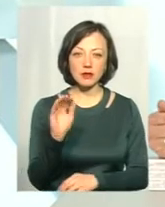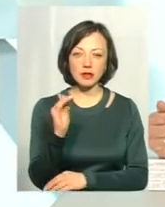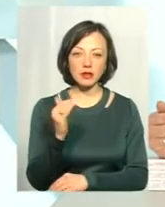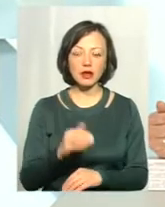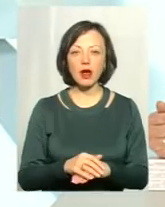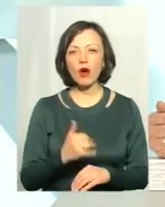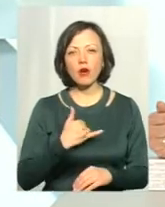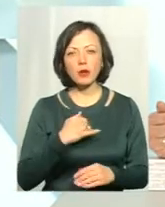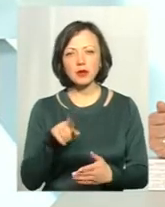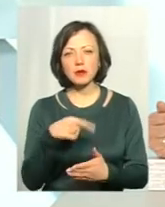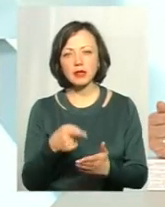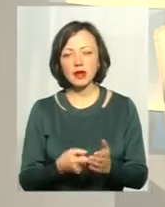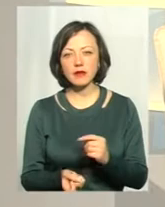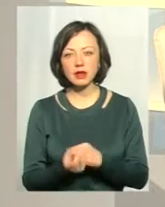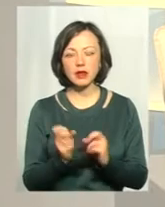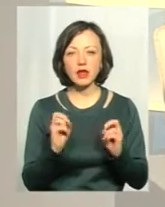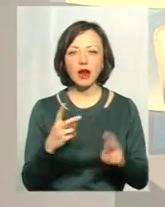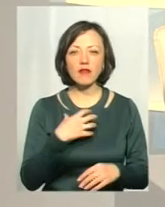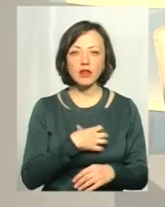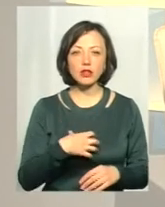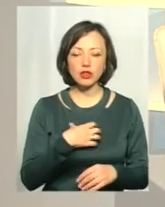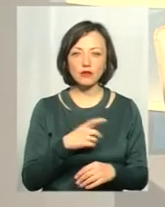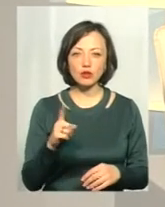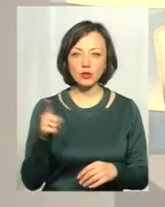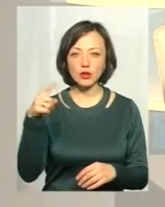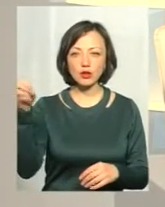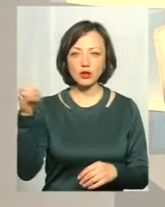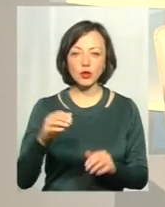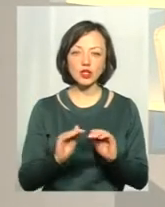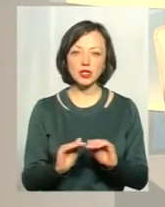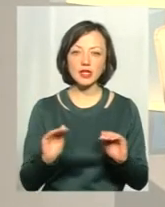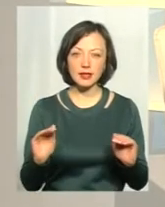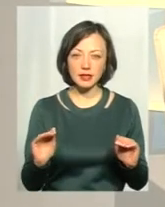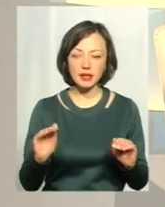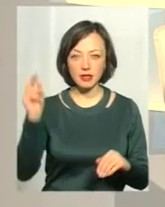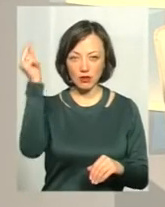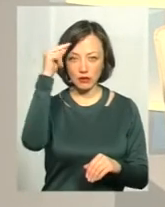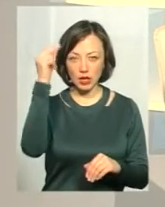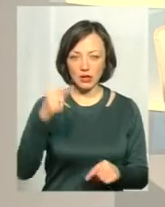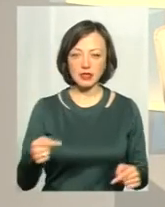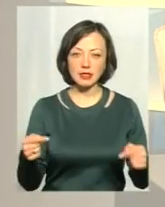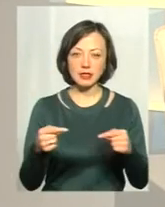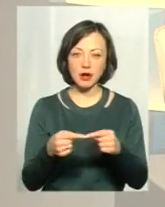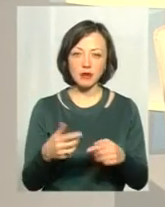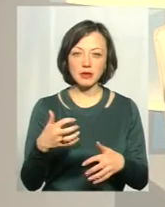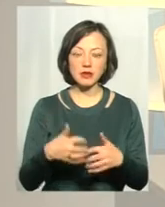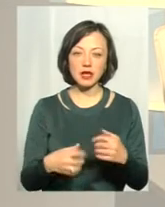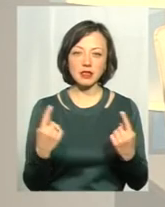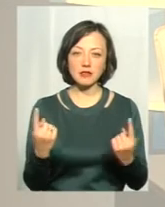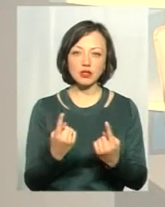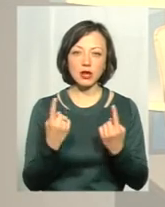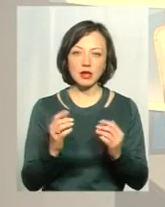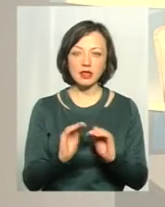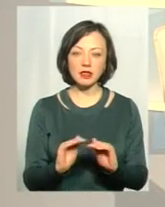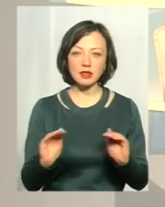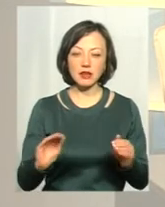мене питання зараз виникає, наскільки взагалі важливо, щоб сонячні діти навчались саме серед звичайних дітей